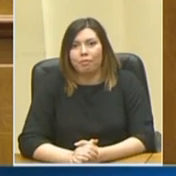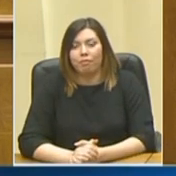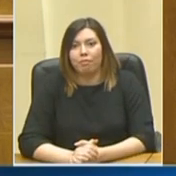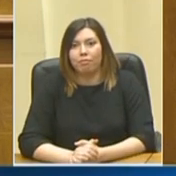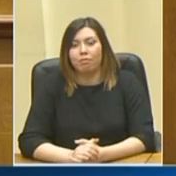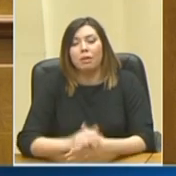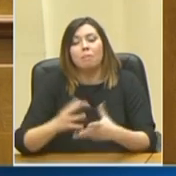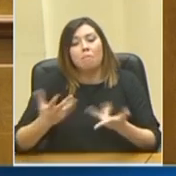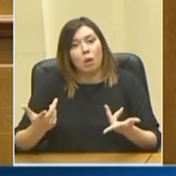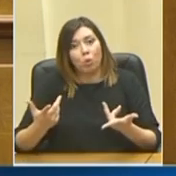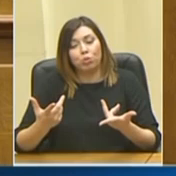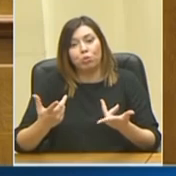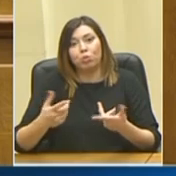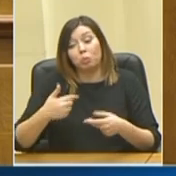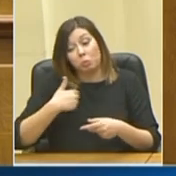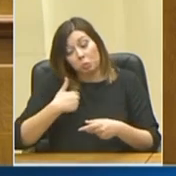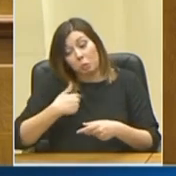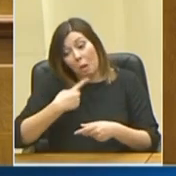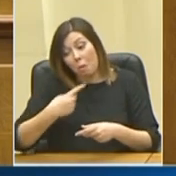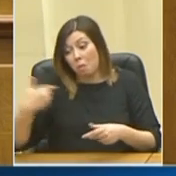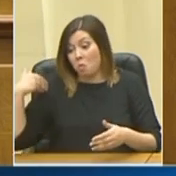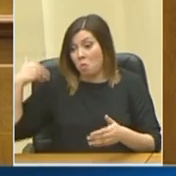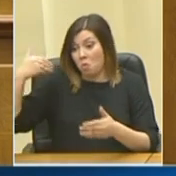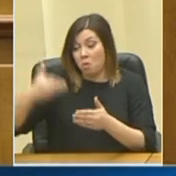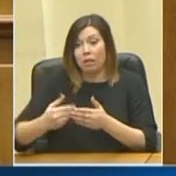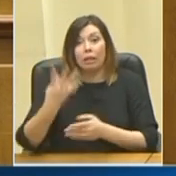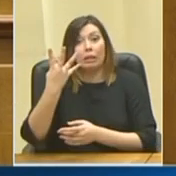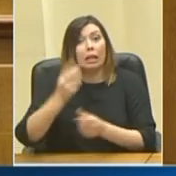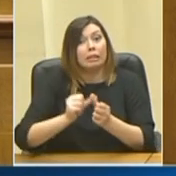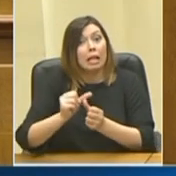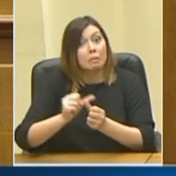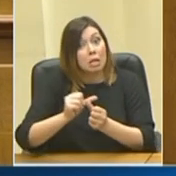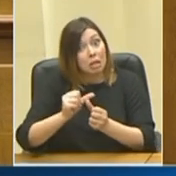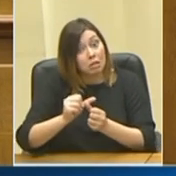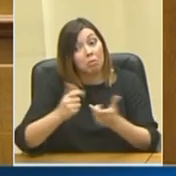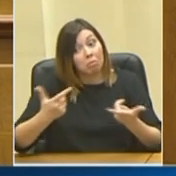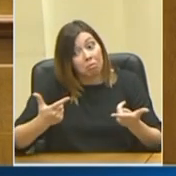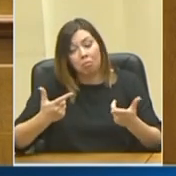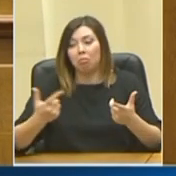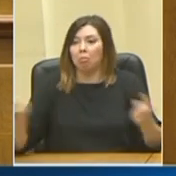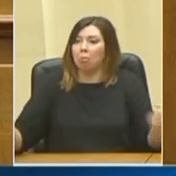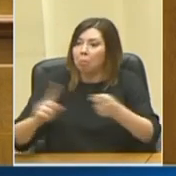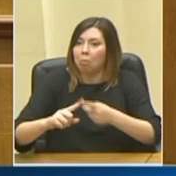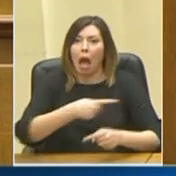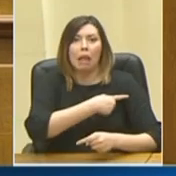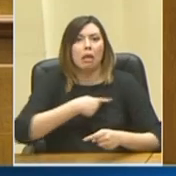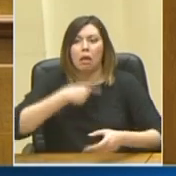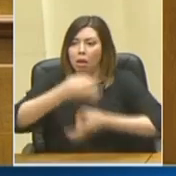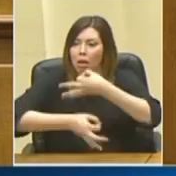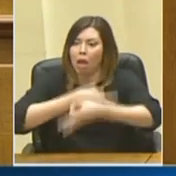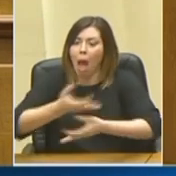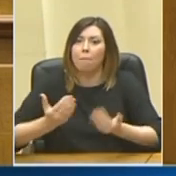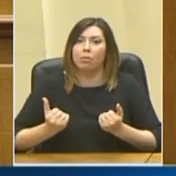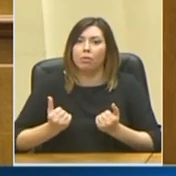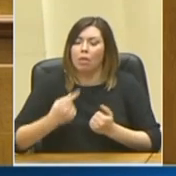Πάντως σημειώνω αυτή την απουσία ότι επί 4 μήνες δεν έχει γίνει ολομέλεια. Είναι σημαντικό. Θα μου